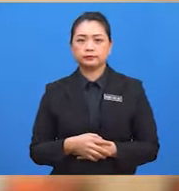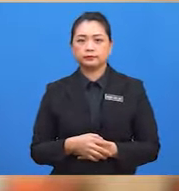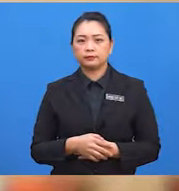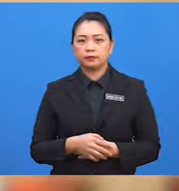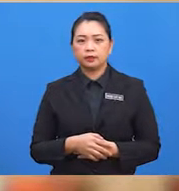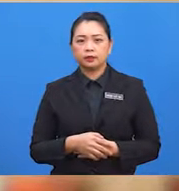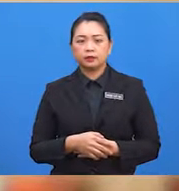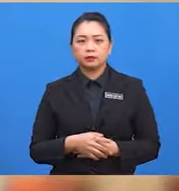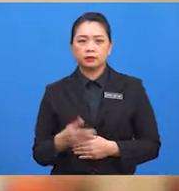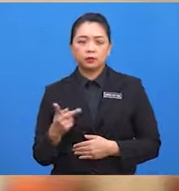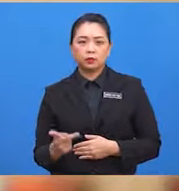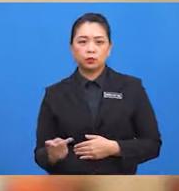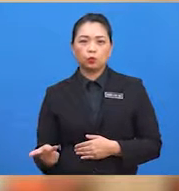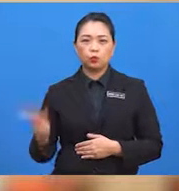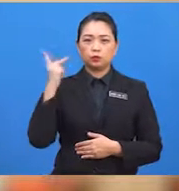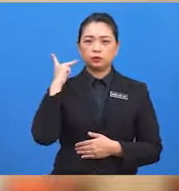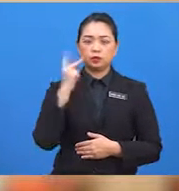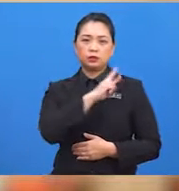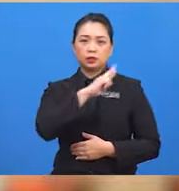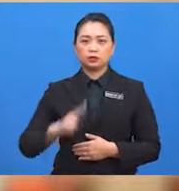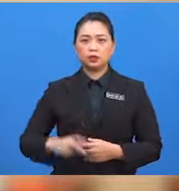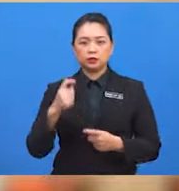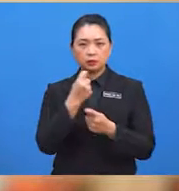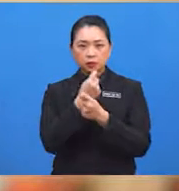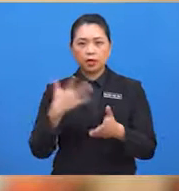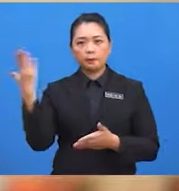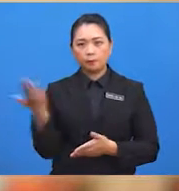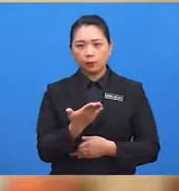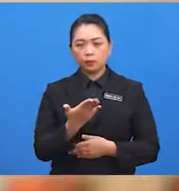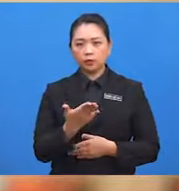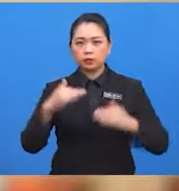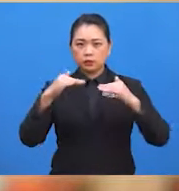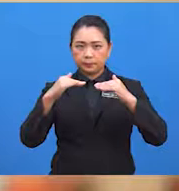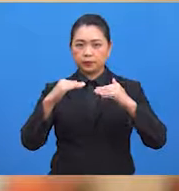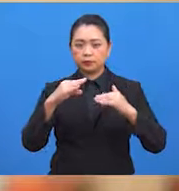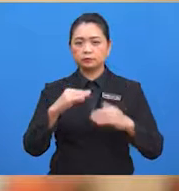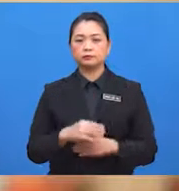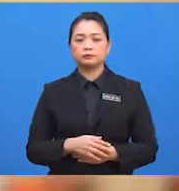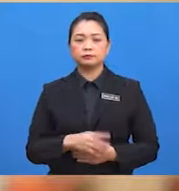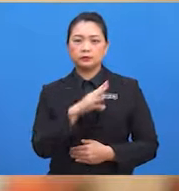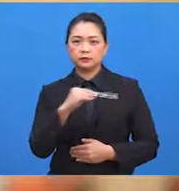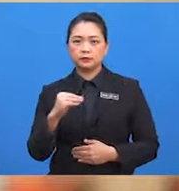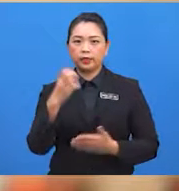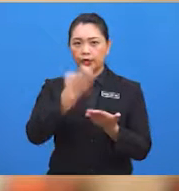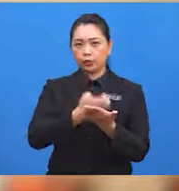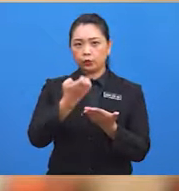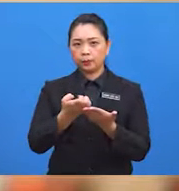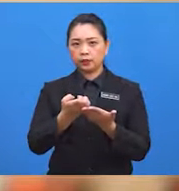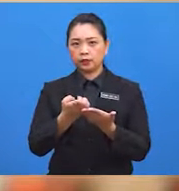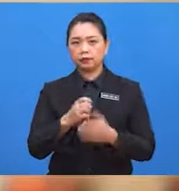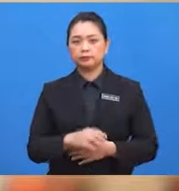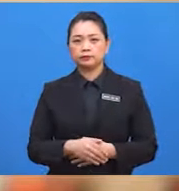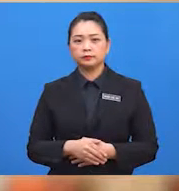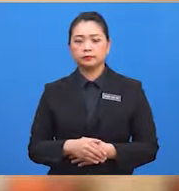Kekuatan raja telah membawa kepada kestabilan dan kemakmuran ekonomi. Thebes telah dijadikan